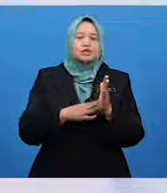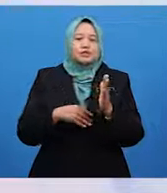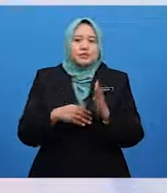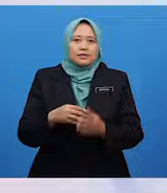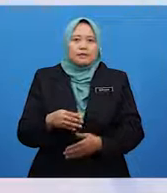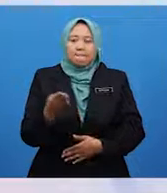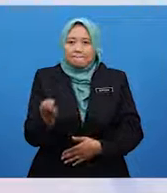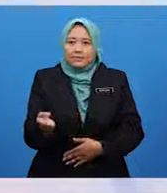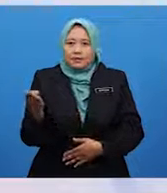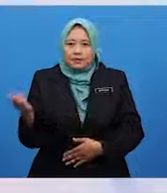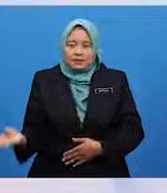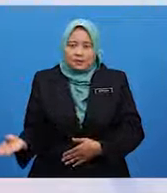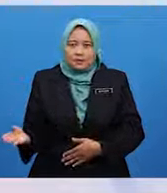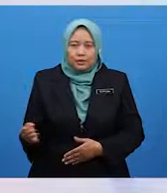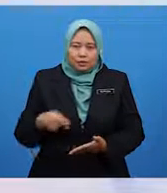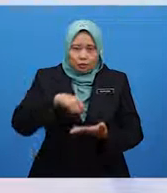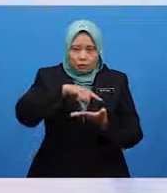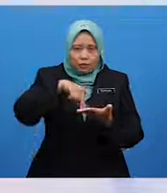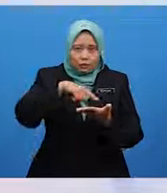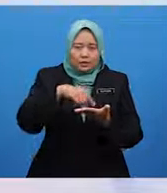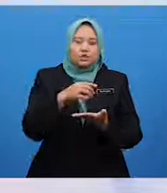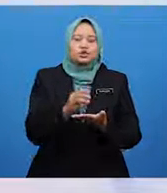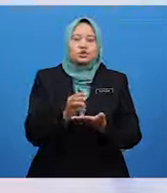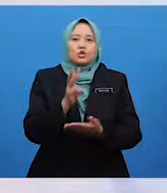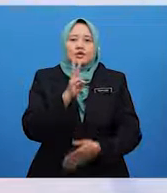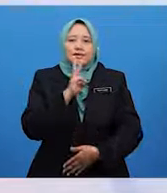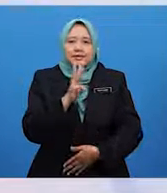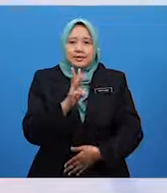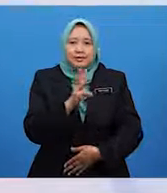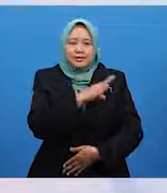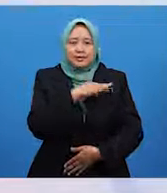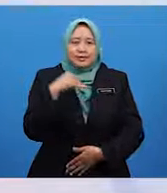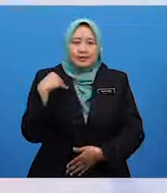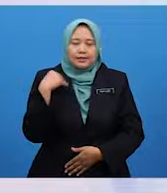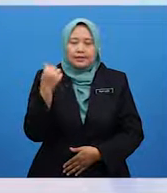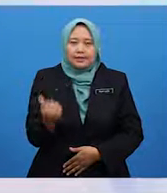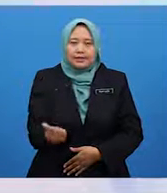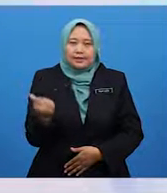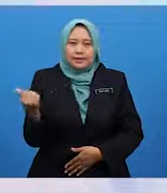bekas bancuhan air dan juga pelbagai lagi peralatan catan.